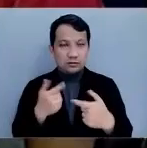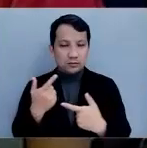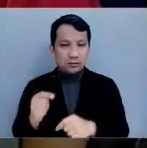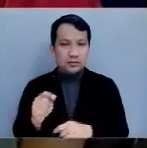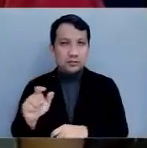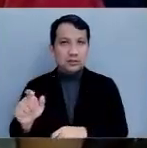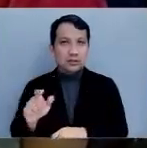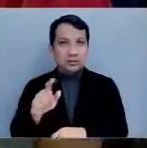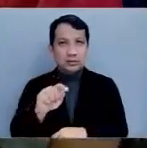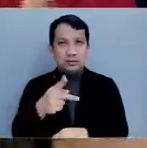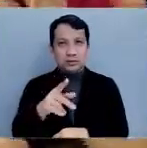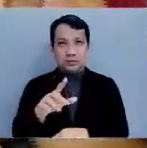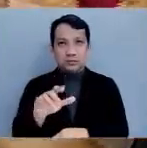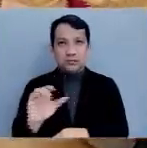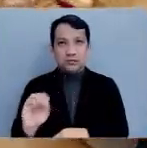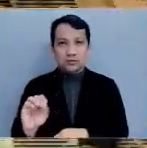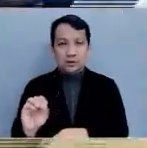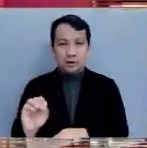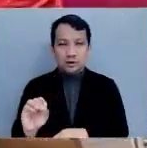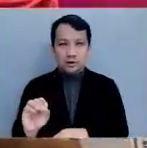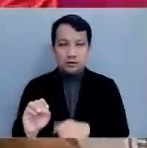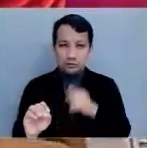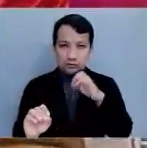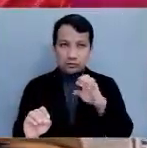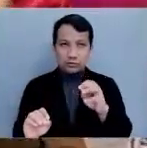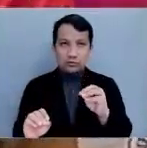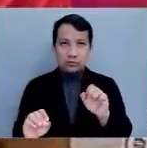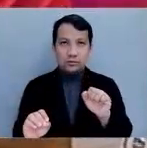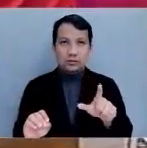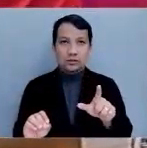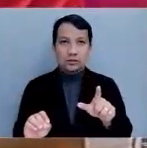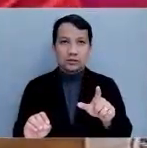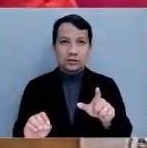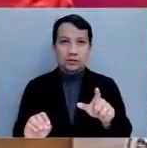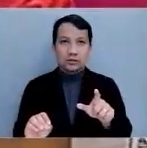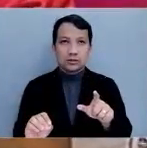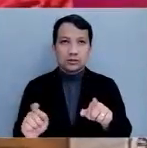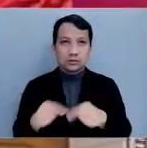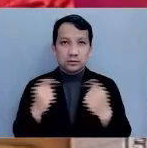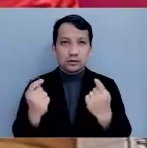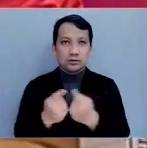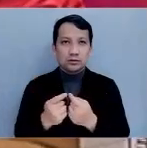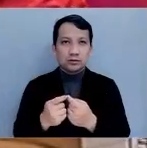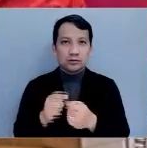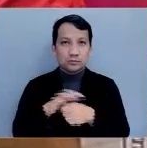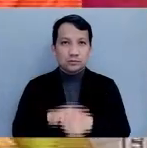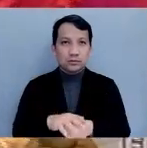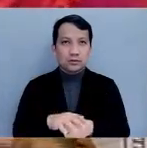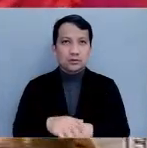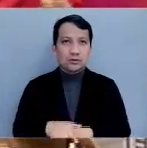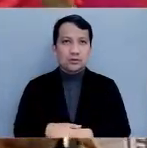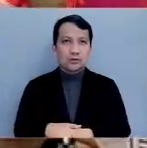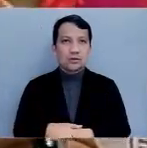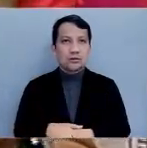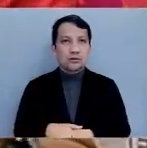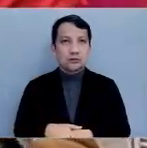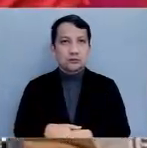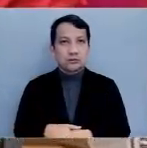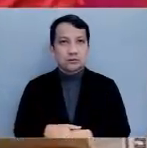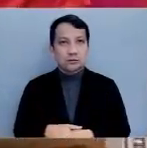si Tokyo Olympics bronze medalist Yumir Marshall na makakaya ng Team Pilipinas ang pressure. Nakikita namin